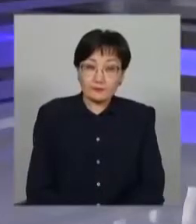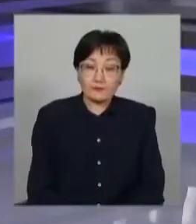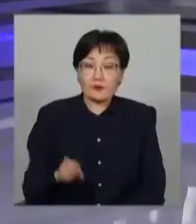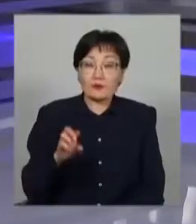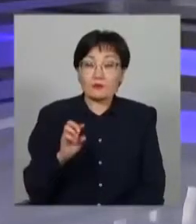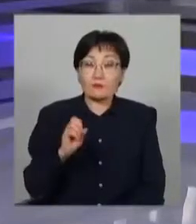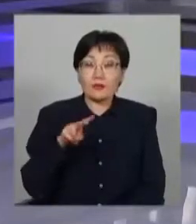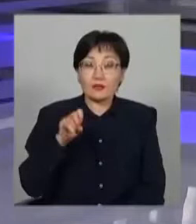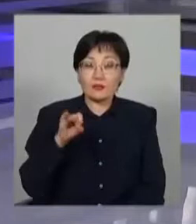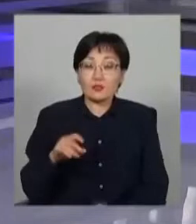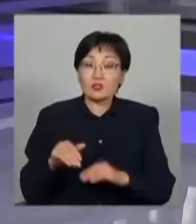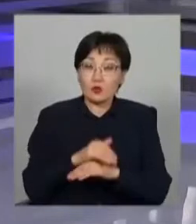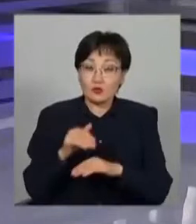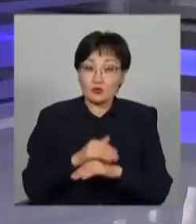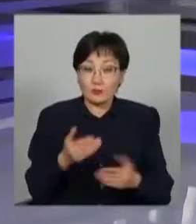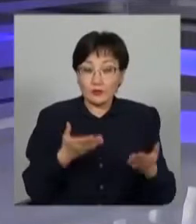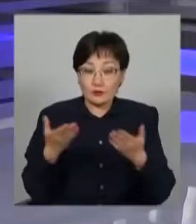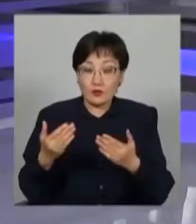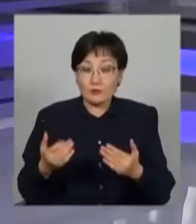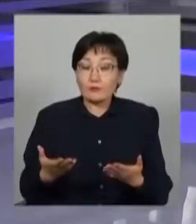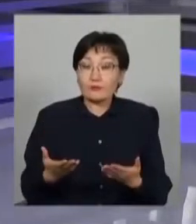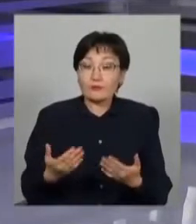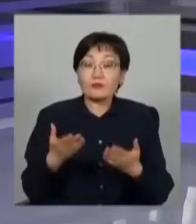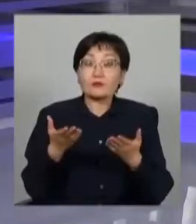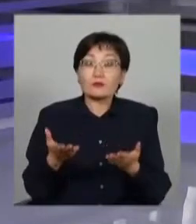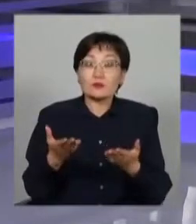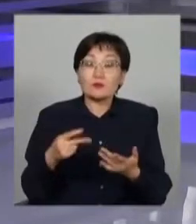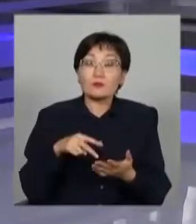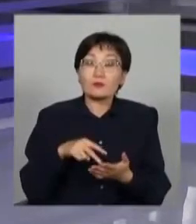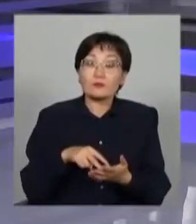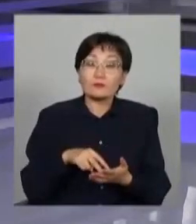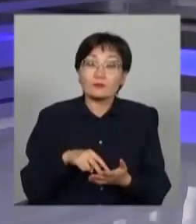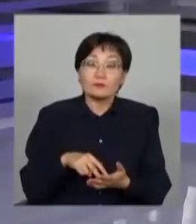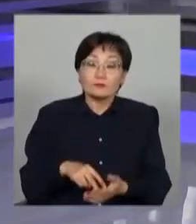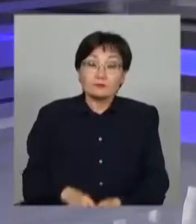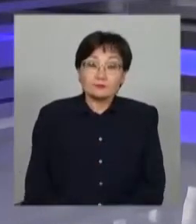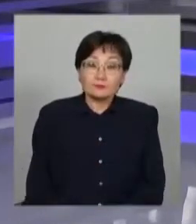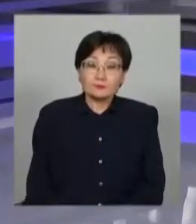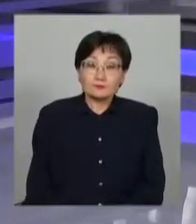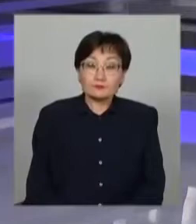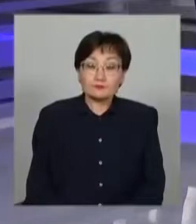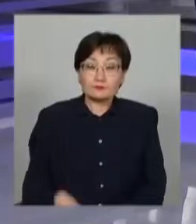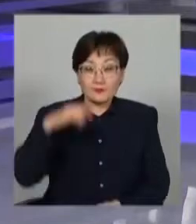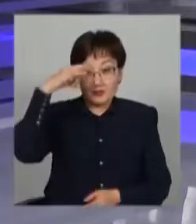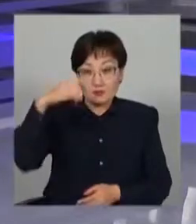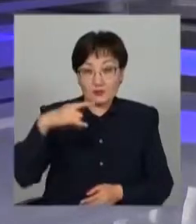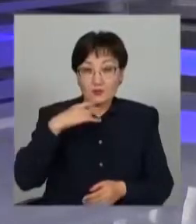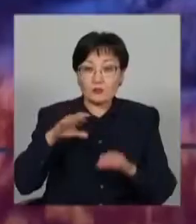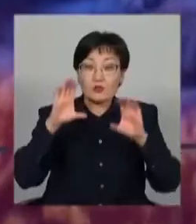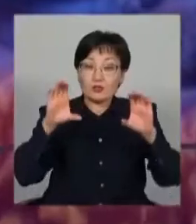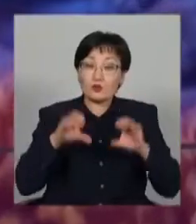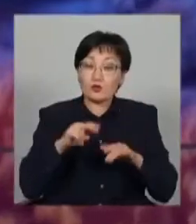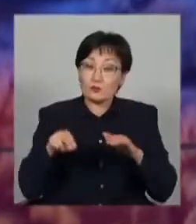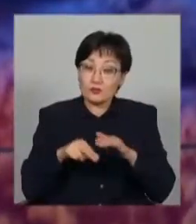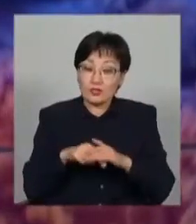Бекқали Нұрғалиұлы, қош келдіңіз студиямызға. Мына жерге тұрсаңыз, енді жаңа елдегі заң үстемдігін айтқан